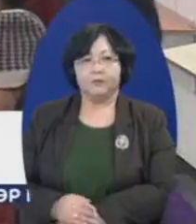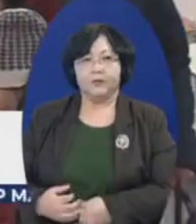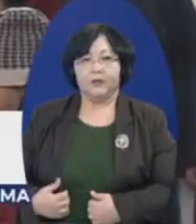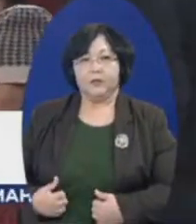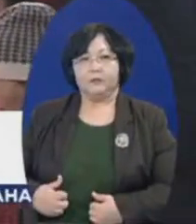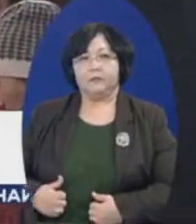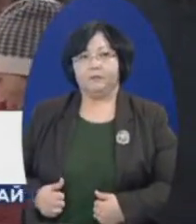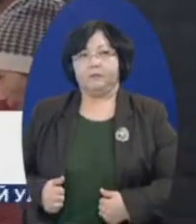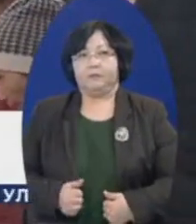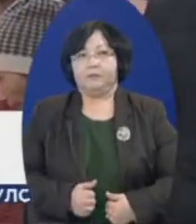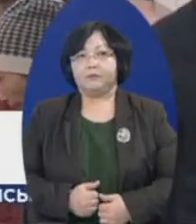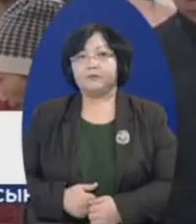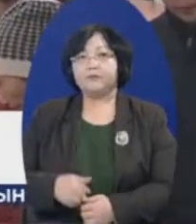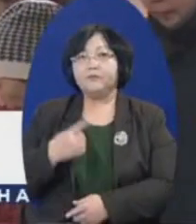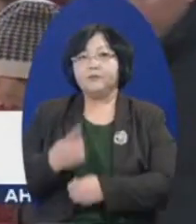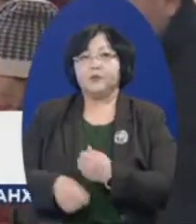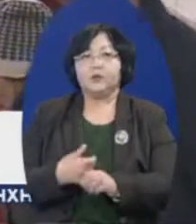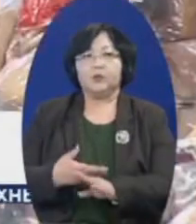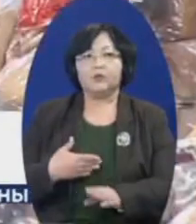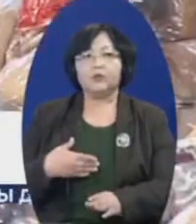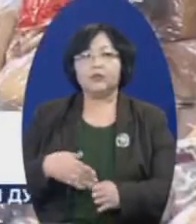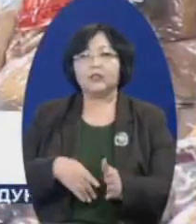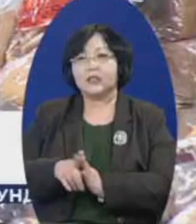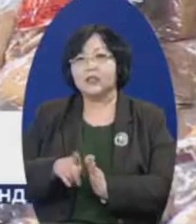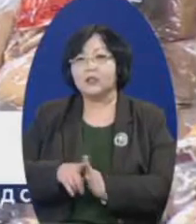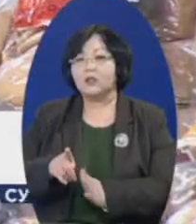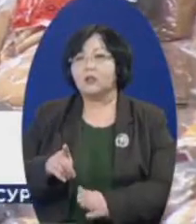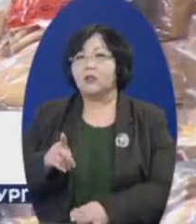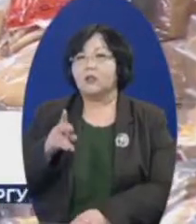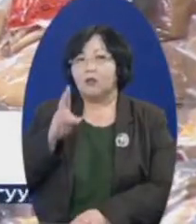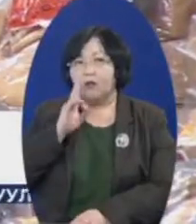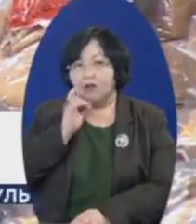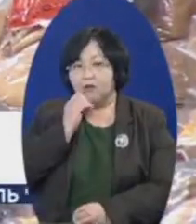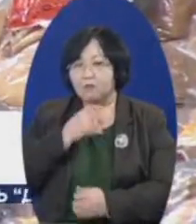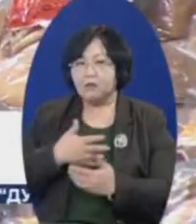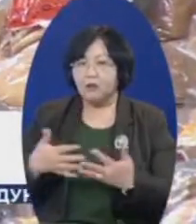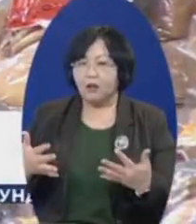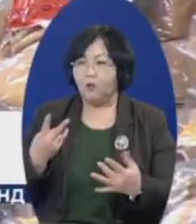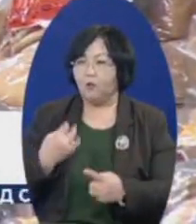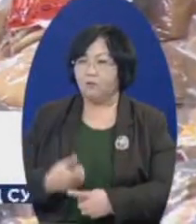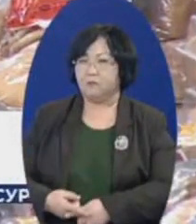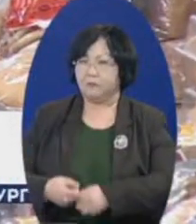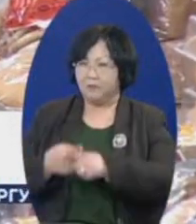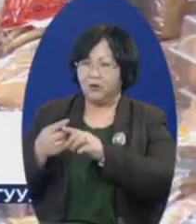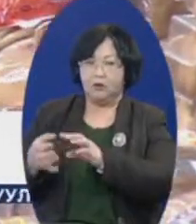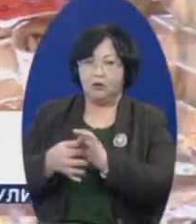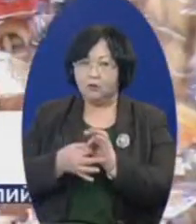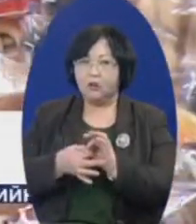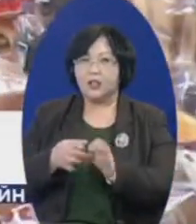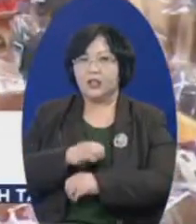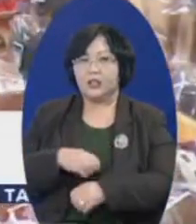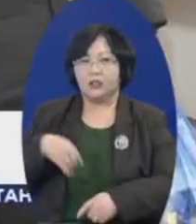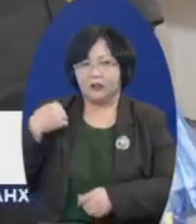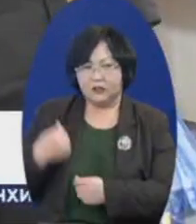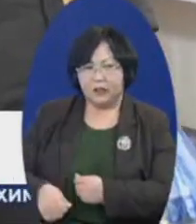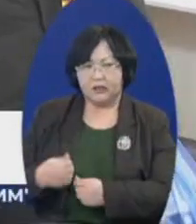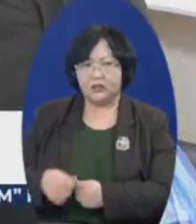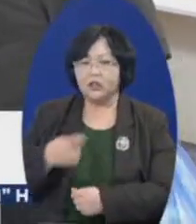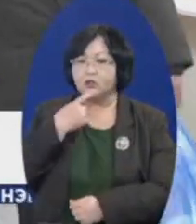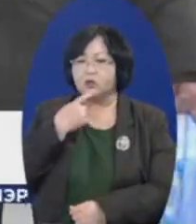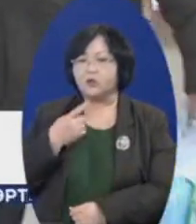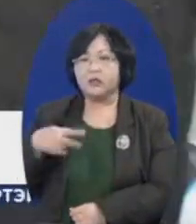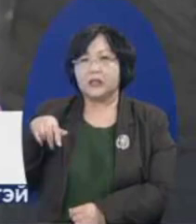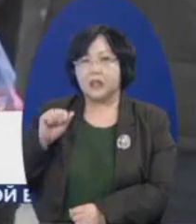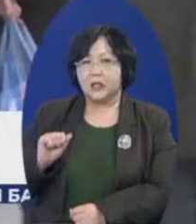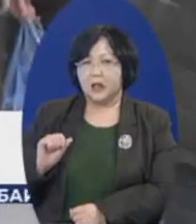За өнгөрсөн жилээр сэргэлэн өргөн хөдөлгөөний бараагт үнийн өсөлт өрхийн зардлыг нэмэгдүүлэх шалтгаан болж байна. За нөгөө талдаа цалин орлогын